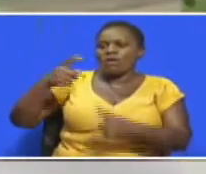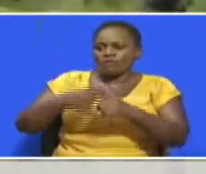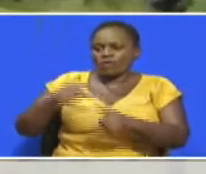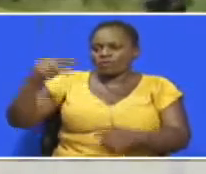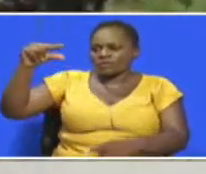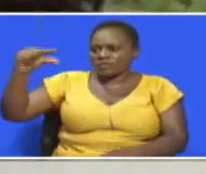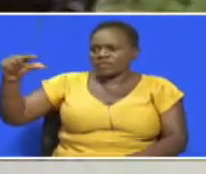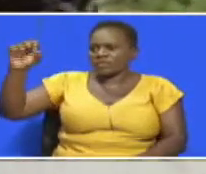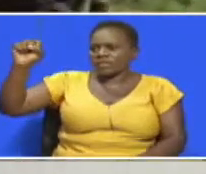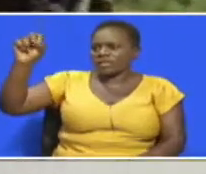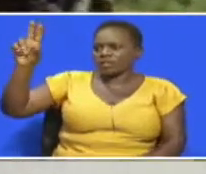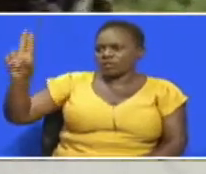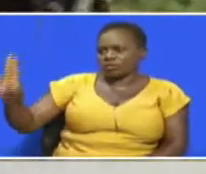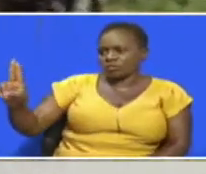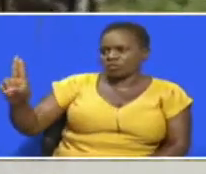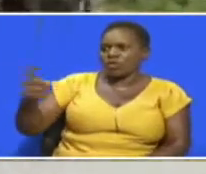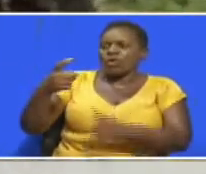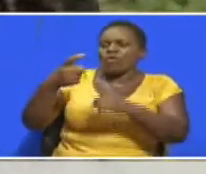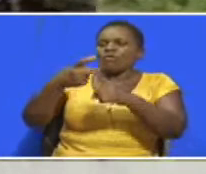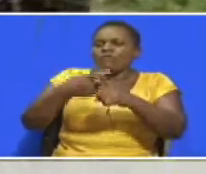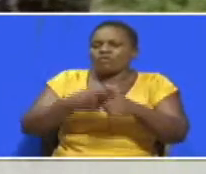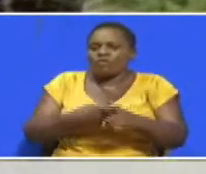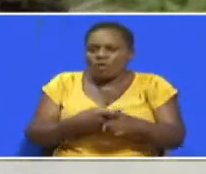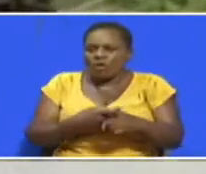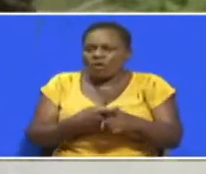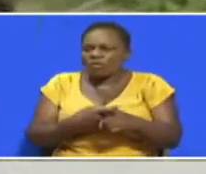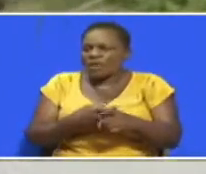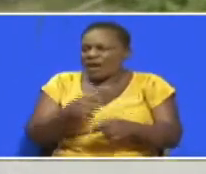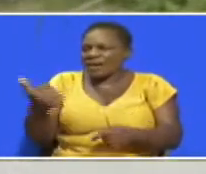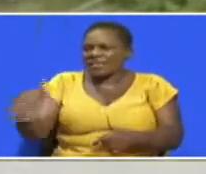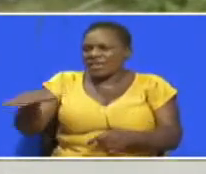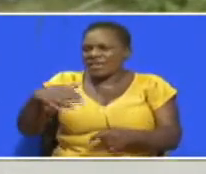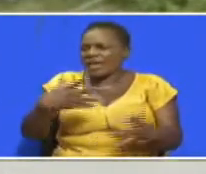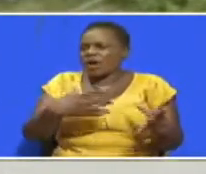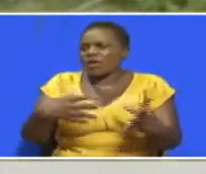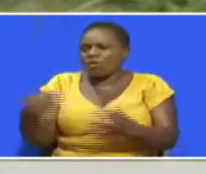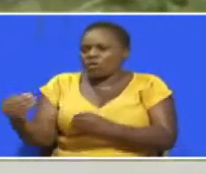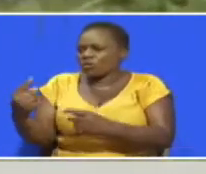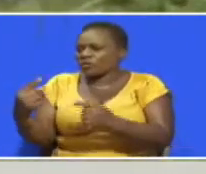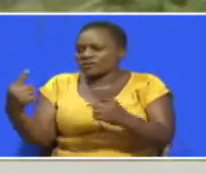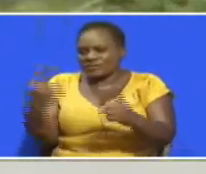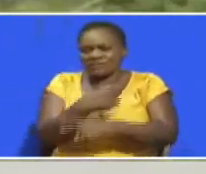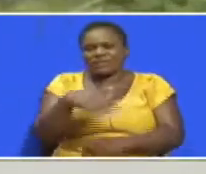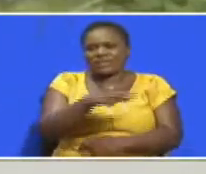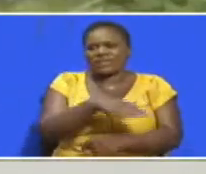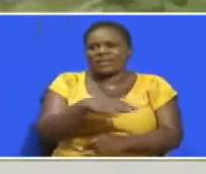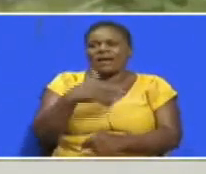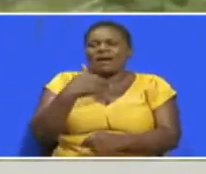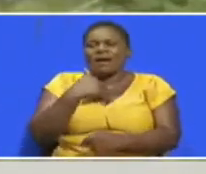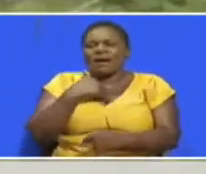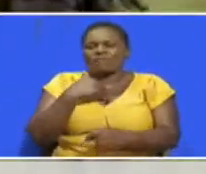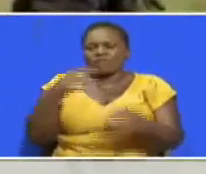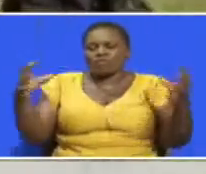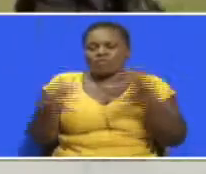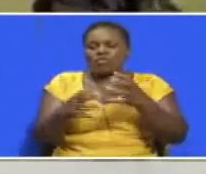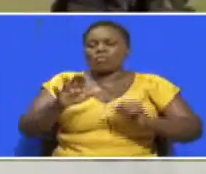cha JSU waliokuwa kitoka eneo la Katsaka Kairu wakielekea Mokoe kuliko na kambi yao.